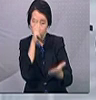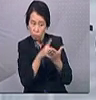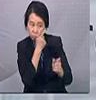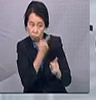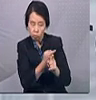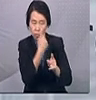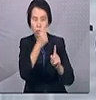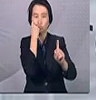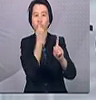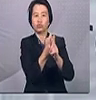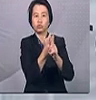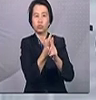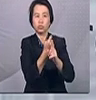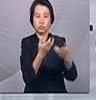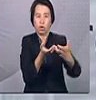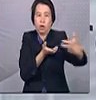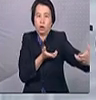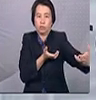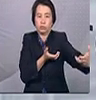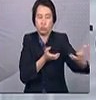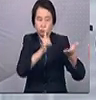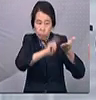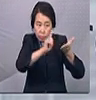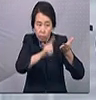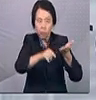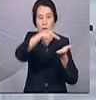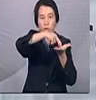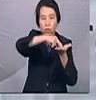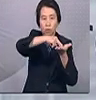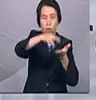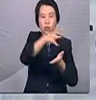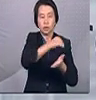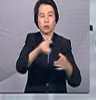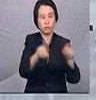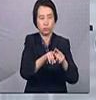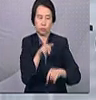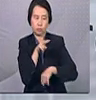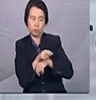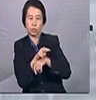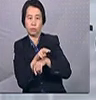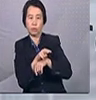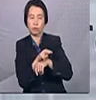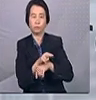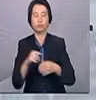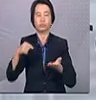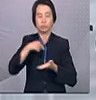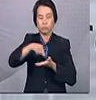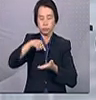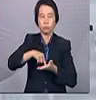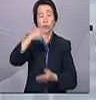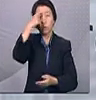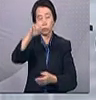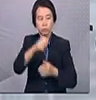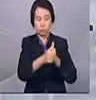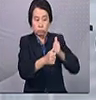untuk tujuan isolasi, pemeriksaan, rawatan dan juga pemantauan. Ini adalah untuk